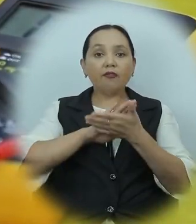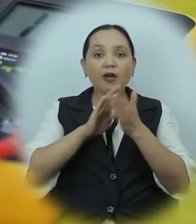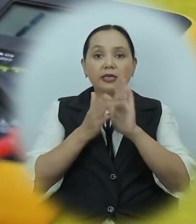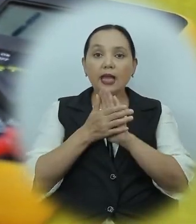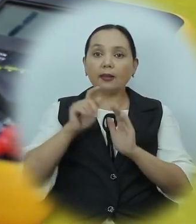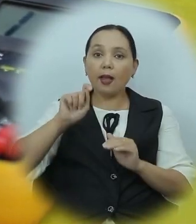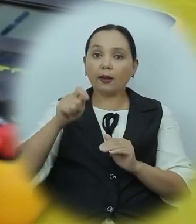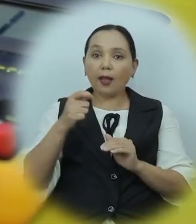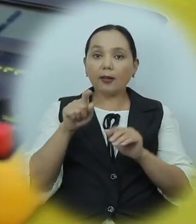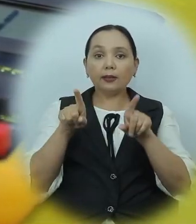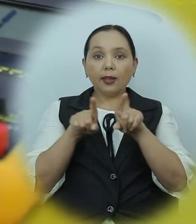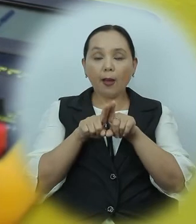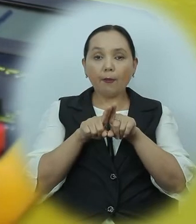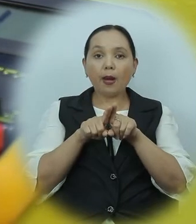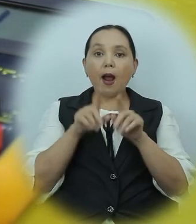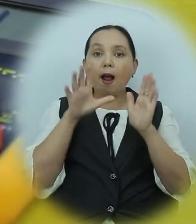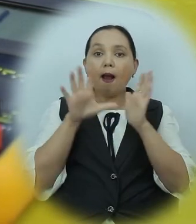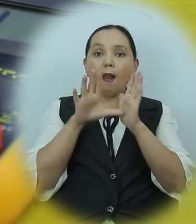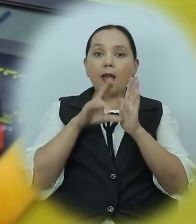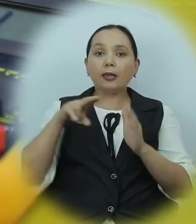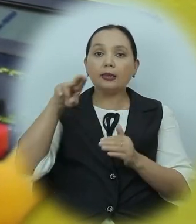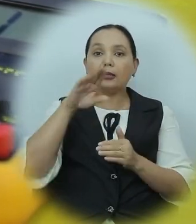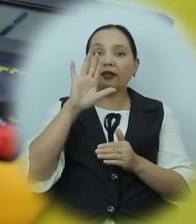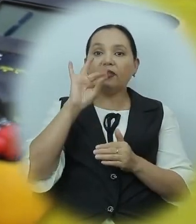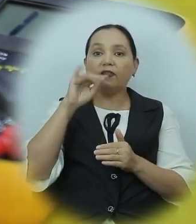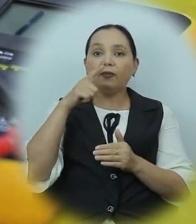Vaziyatlar kaliti ham elektr dvigatelli